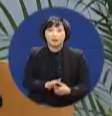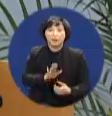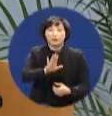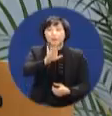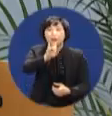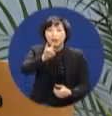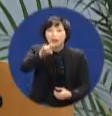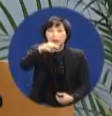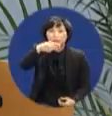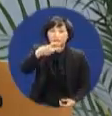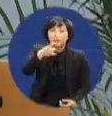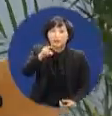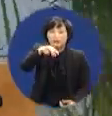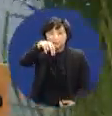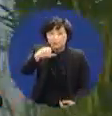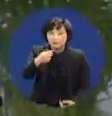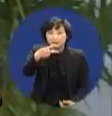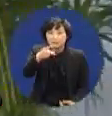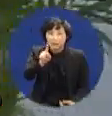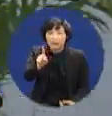베데스다 연못가를 지나가요.